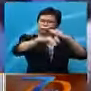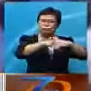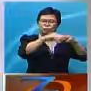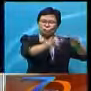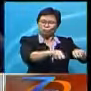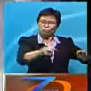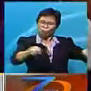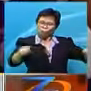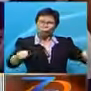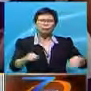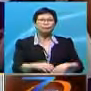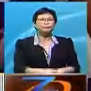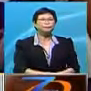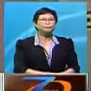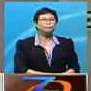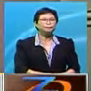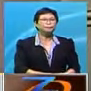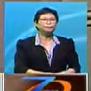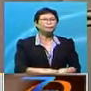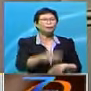calon.